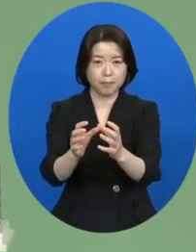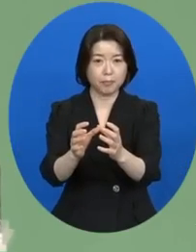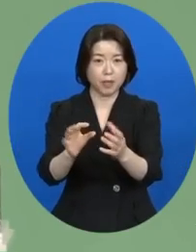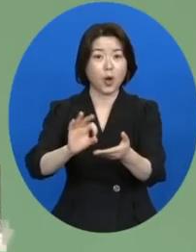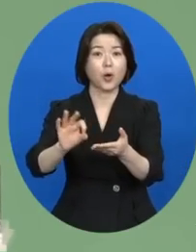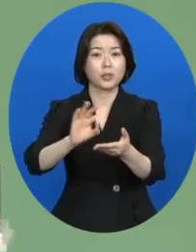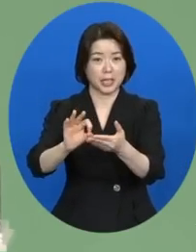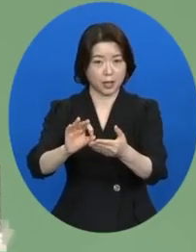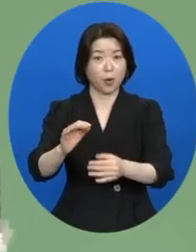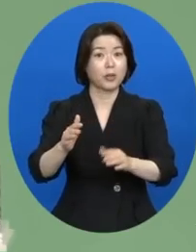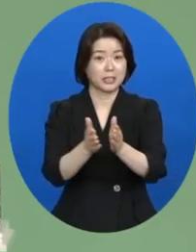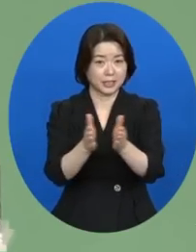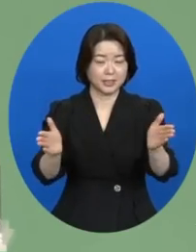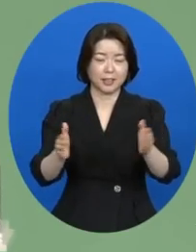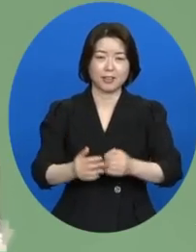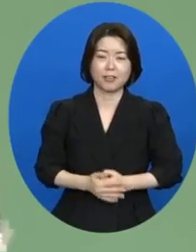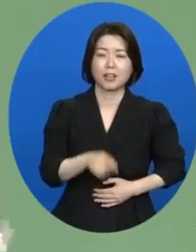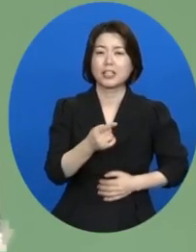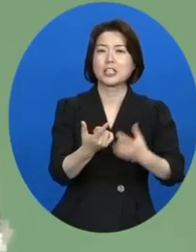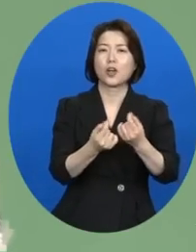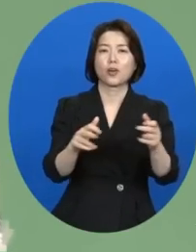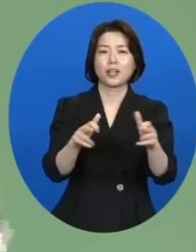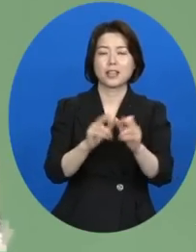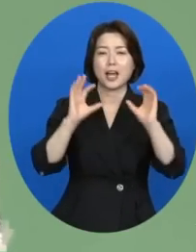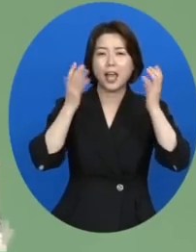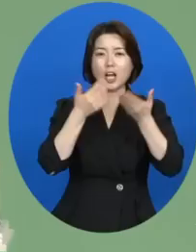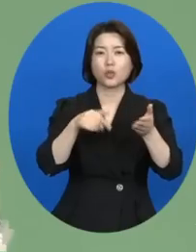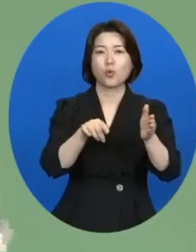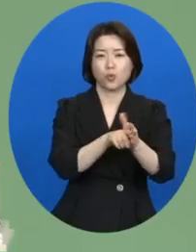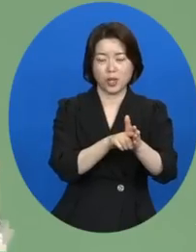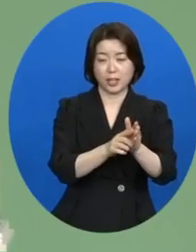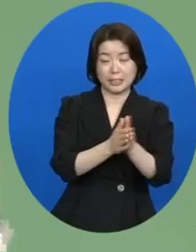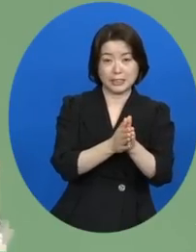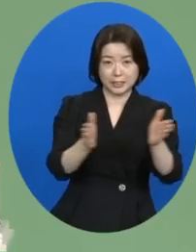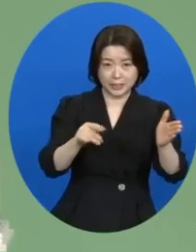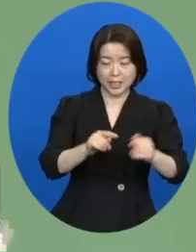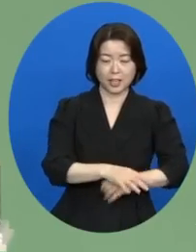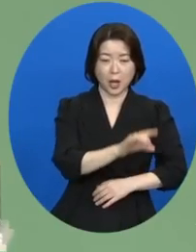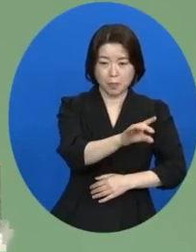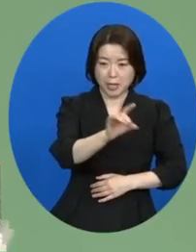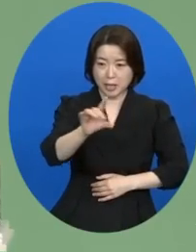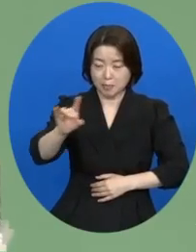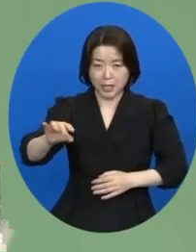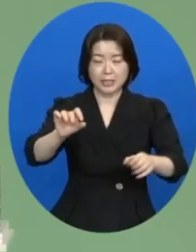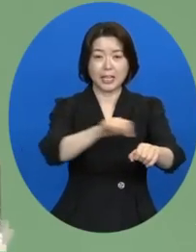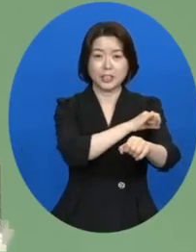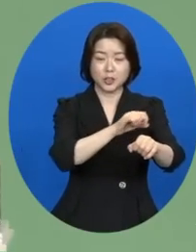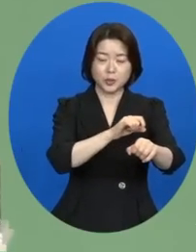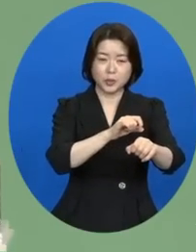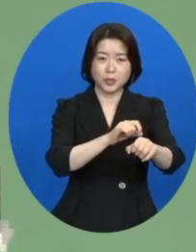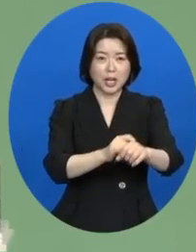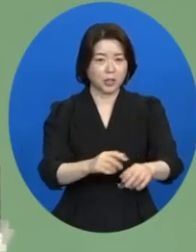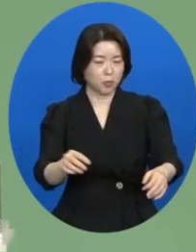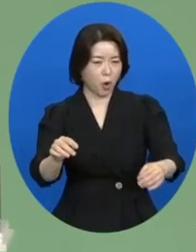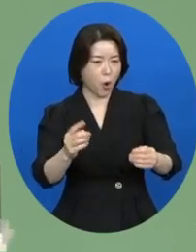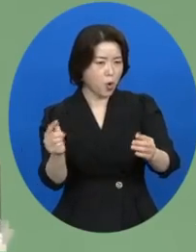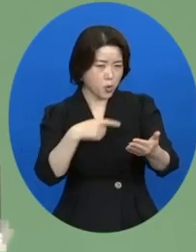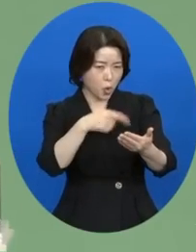시작했습니다. 이렇게 장애 아이들을 위해 시작한 개별적 특수 교육 프로그램을